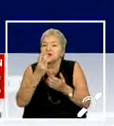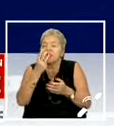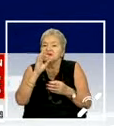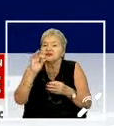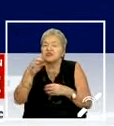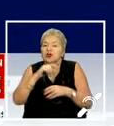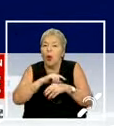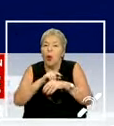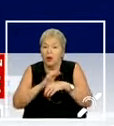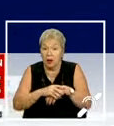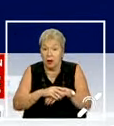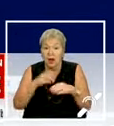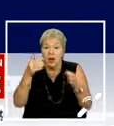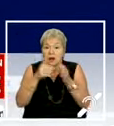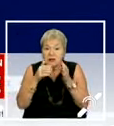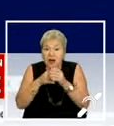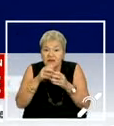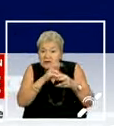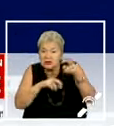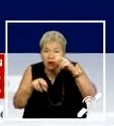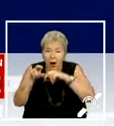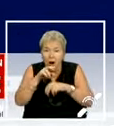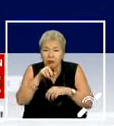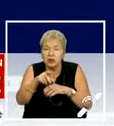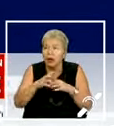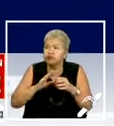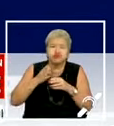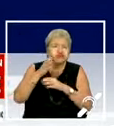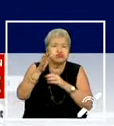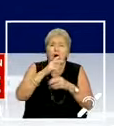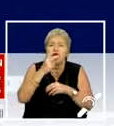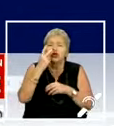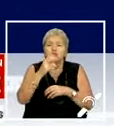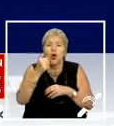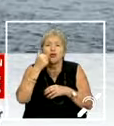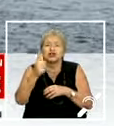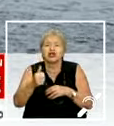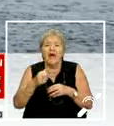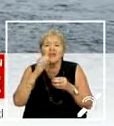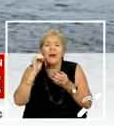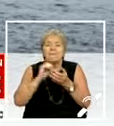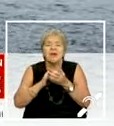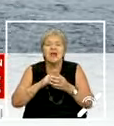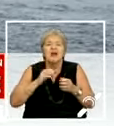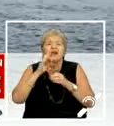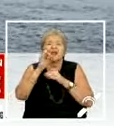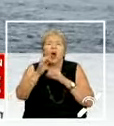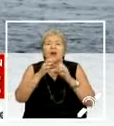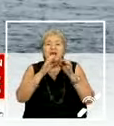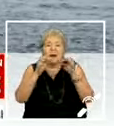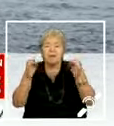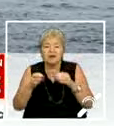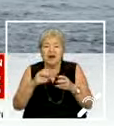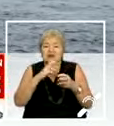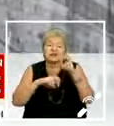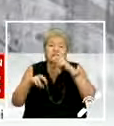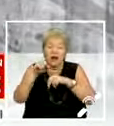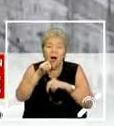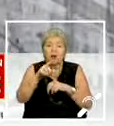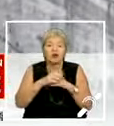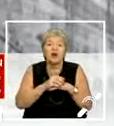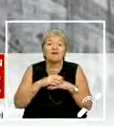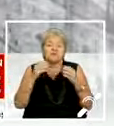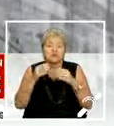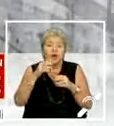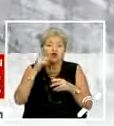O uriașă operațiune de căutare are loc pe o suprafață de aproape 26.000 de kilometri pătrați în Atlantic pentru găsirea submarinului Titan, care